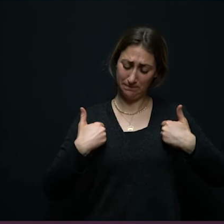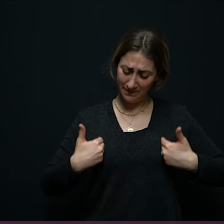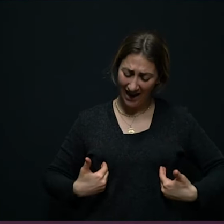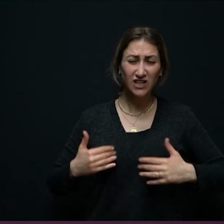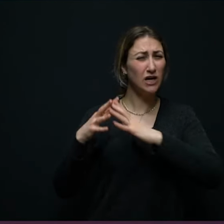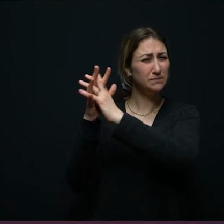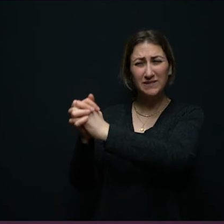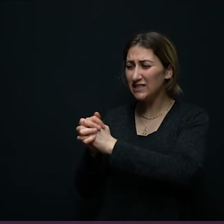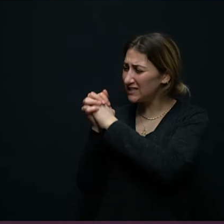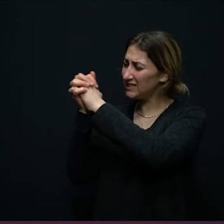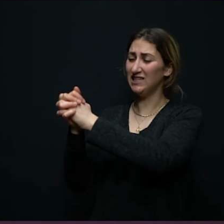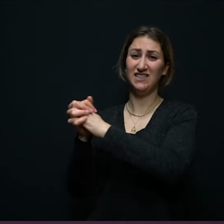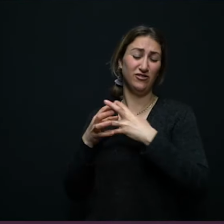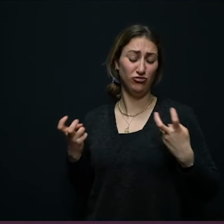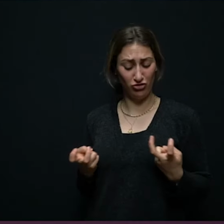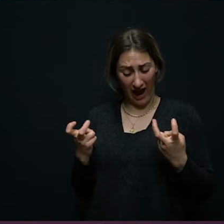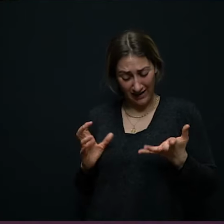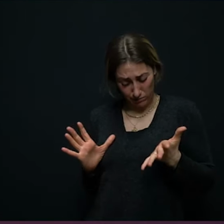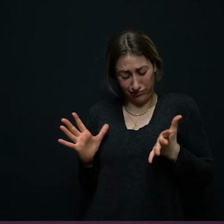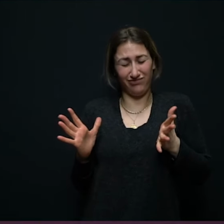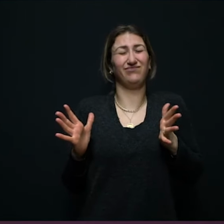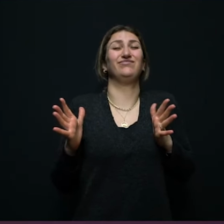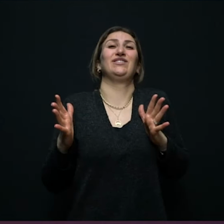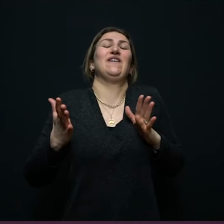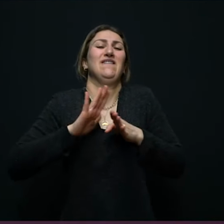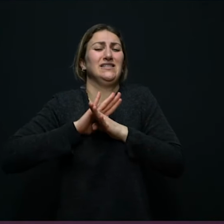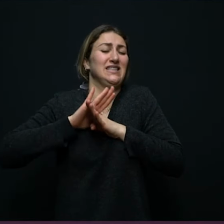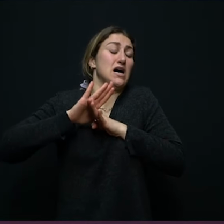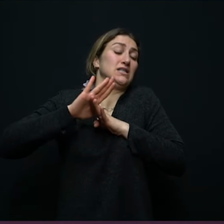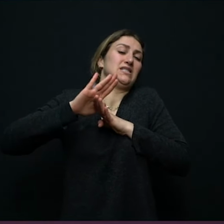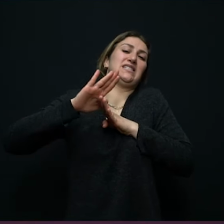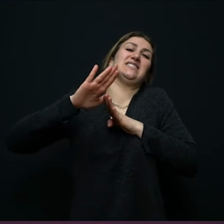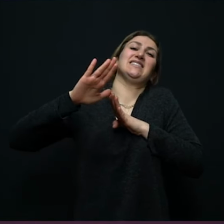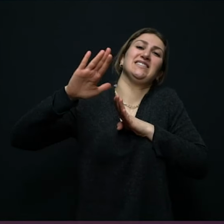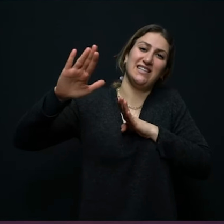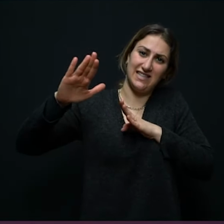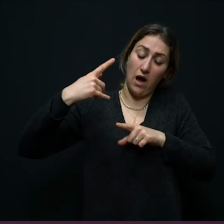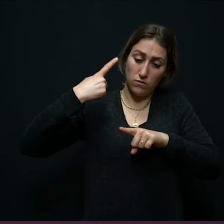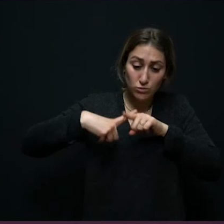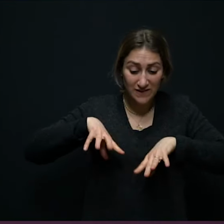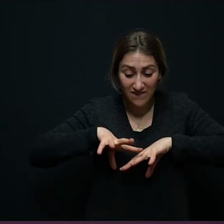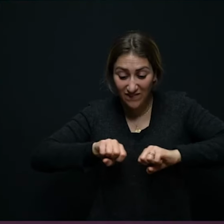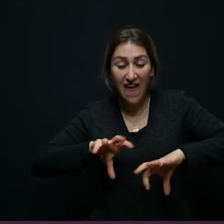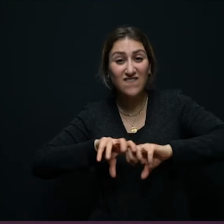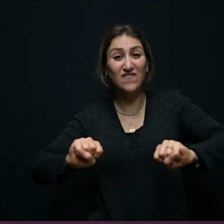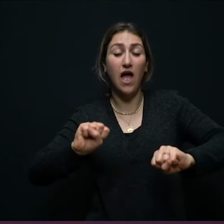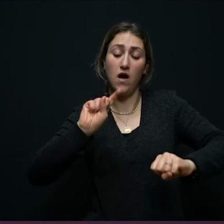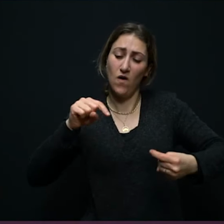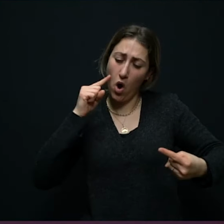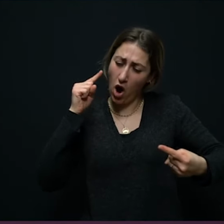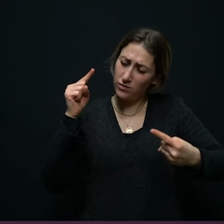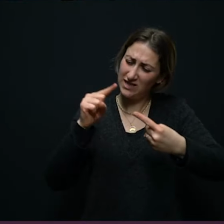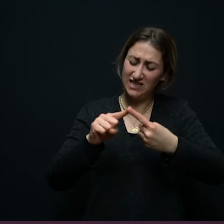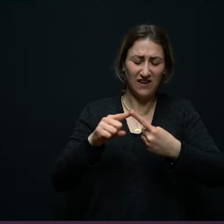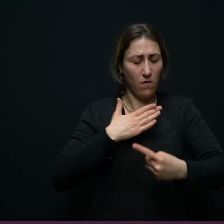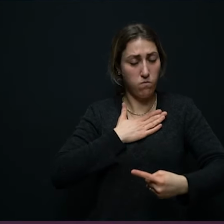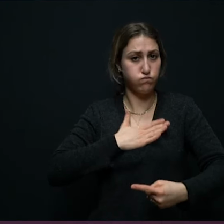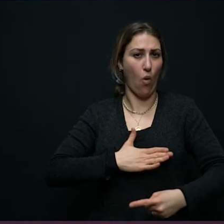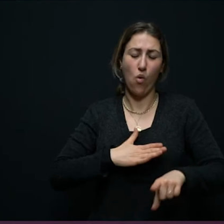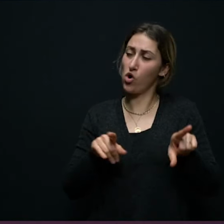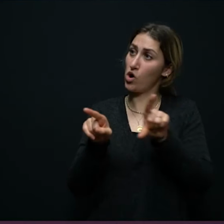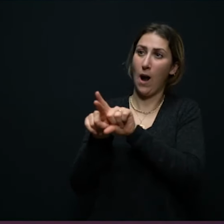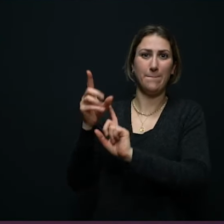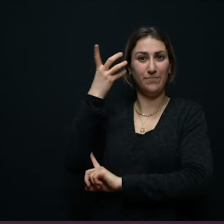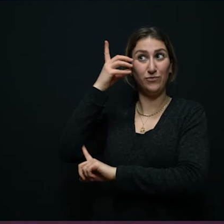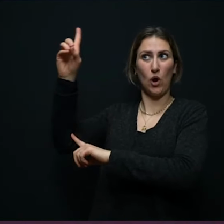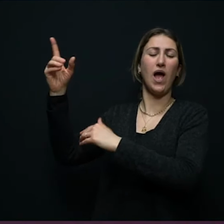c'est le tout y'a pas de spécialisation dans la vie chrétienne ceux qui sont bons pour cela et puis se disent non tous nous sommes